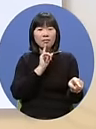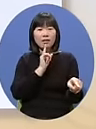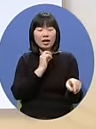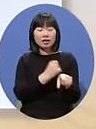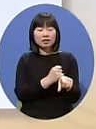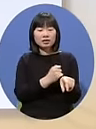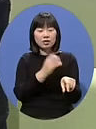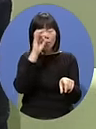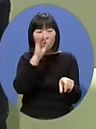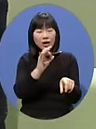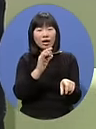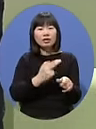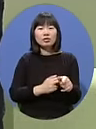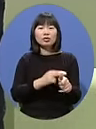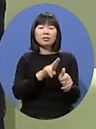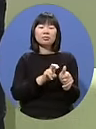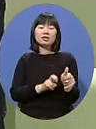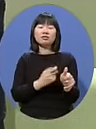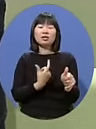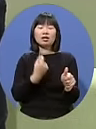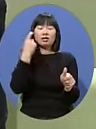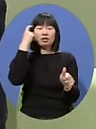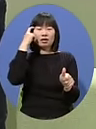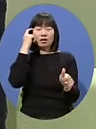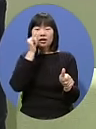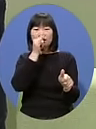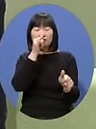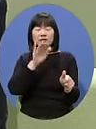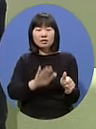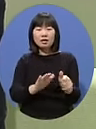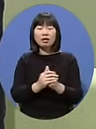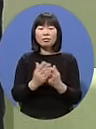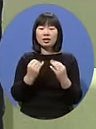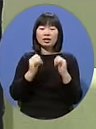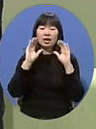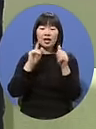말하는 것만 보면은 선생님 미운 것 같잖아요. 그런데 많은 아이들이 의외로